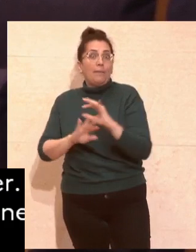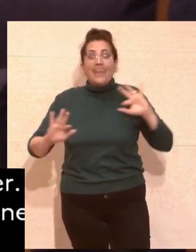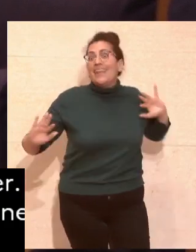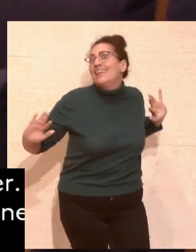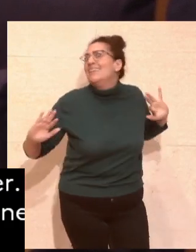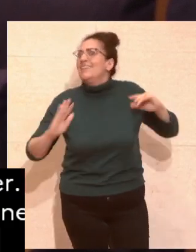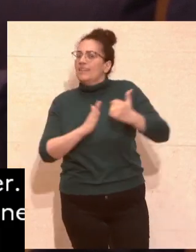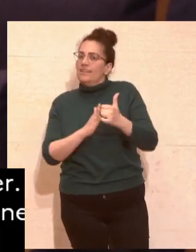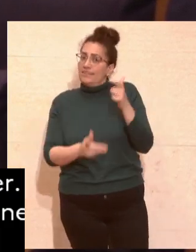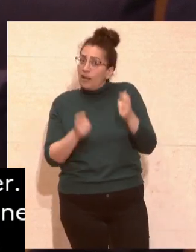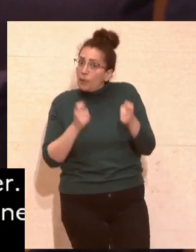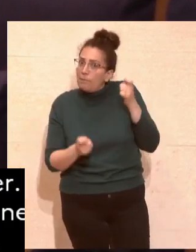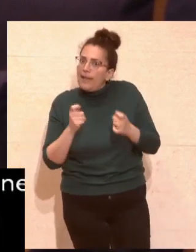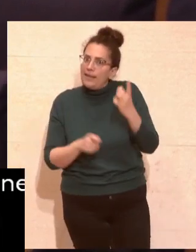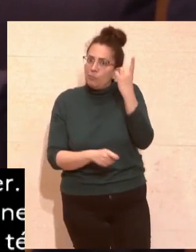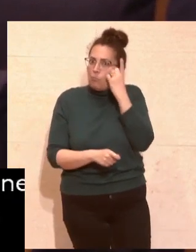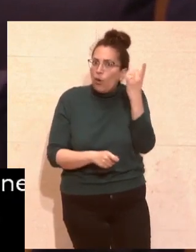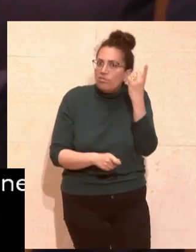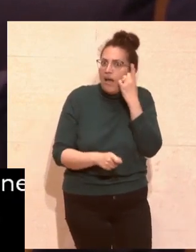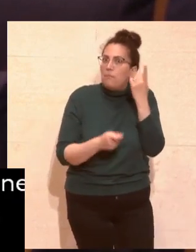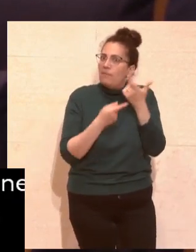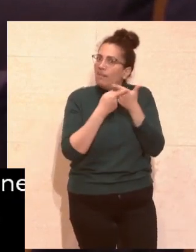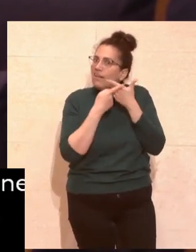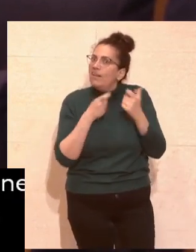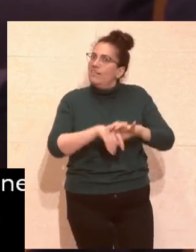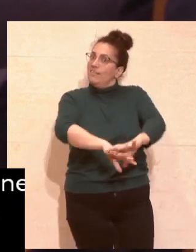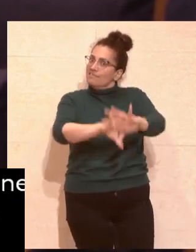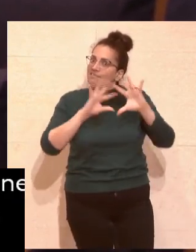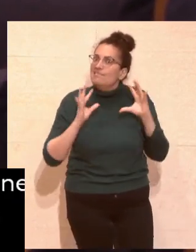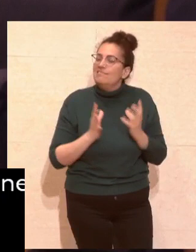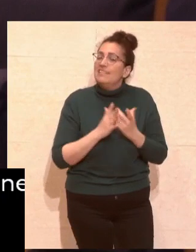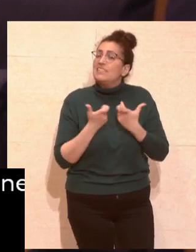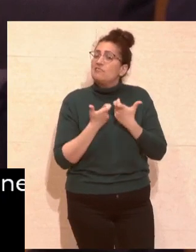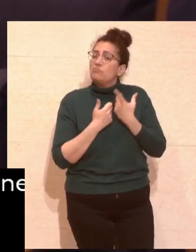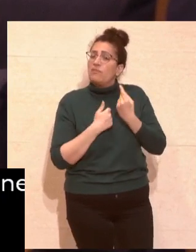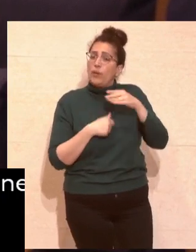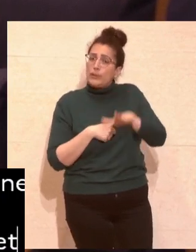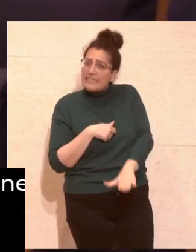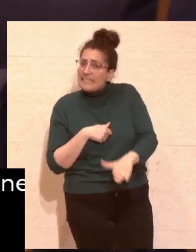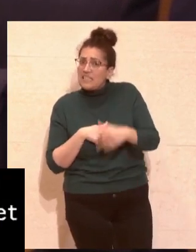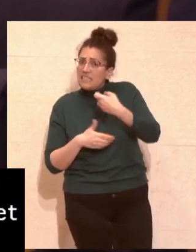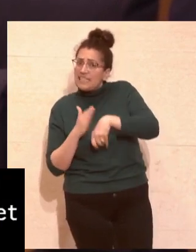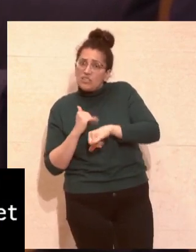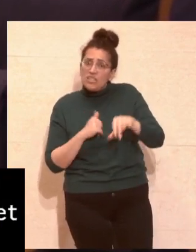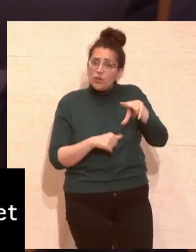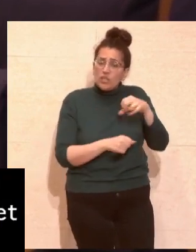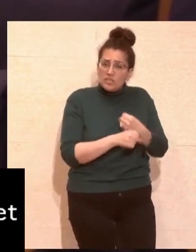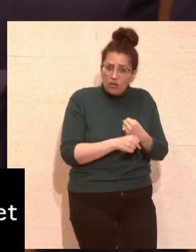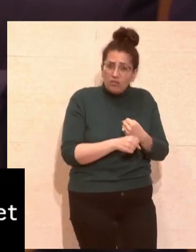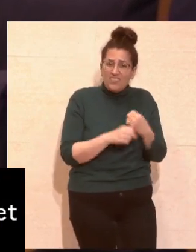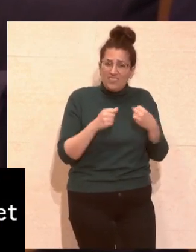on intègre l'utilisation de la tablette et du smartphone montrent notamment que même des enfants très jeunes de 0-3 ans utilisent en moyenne 20